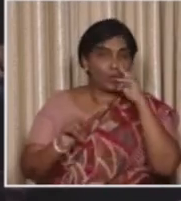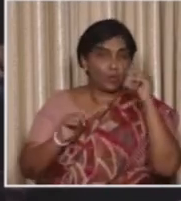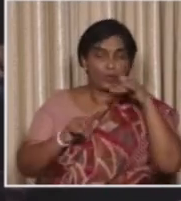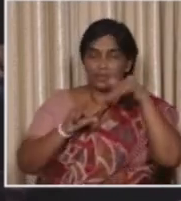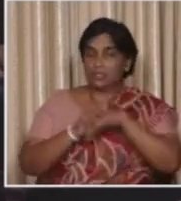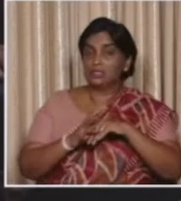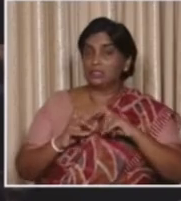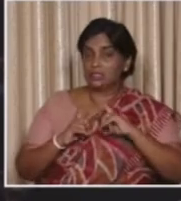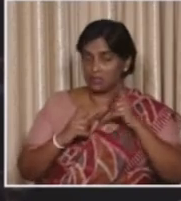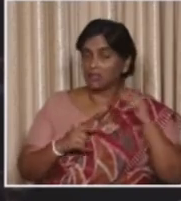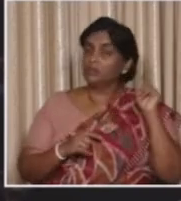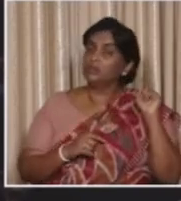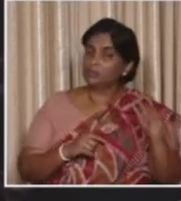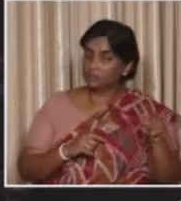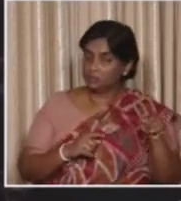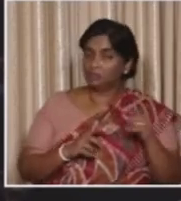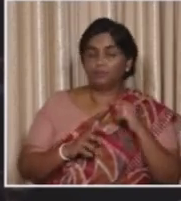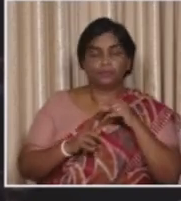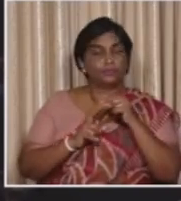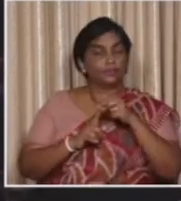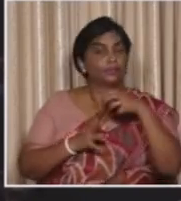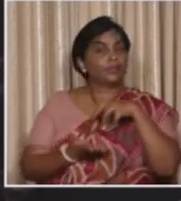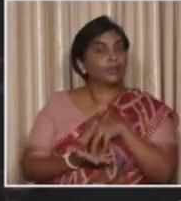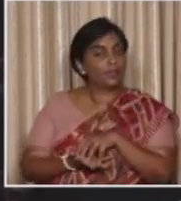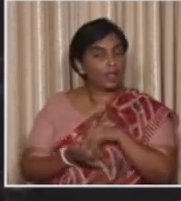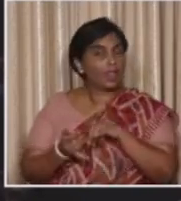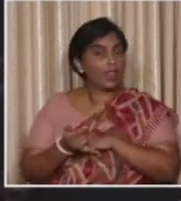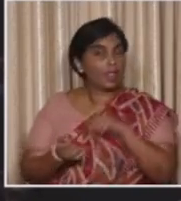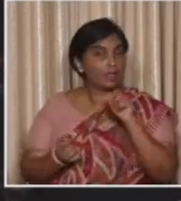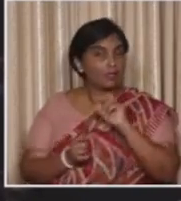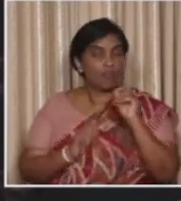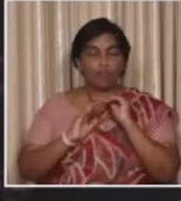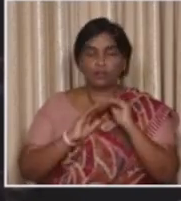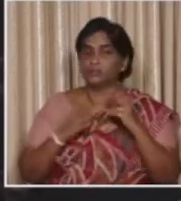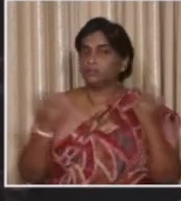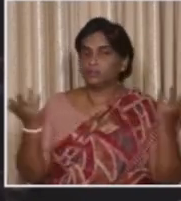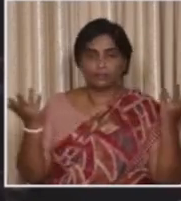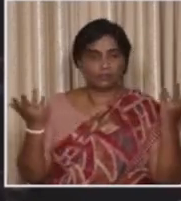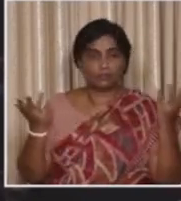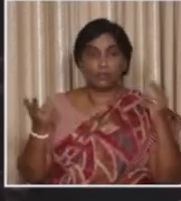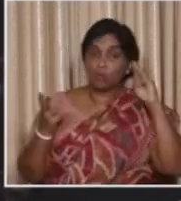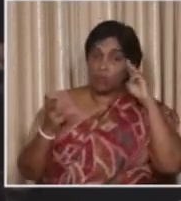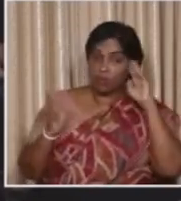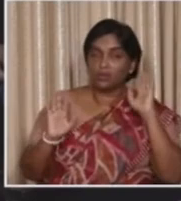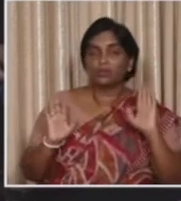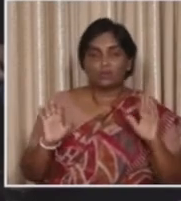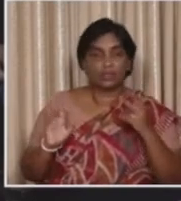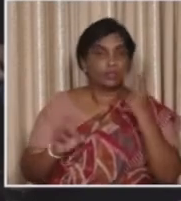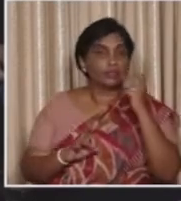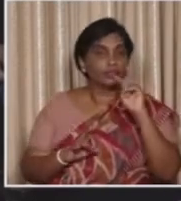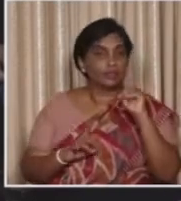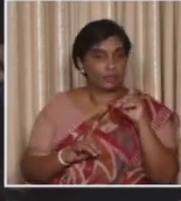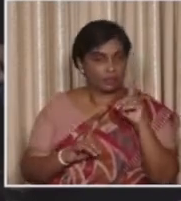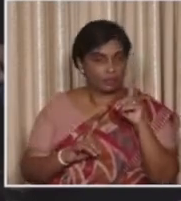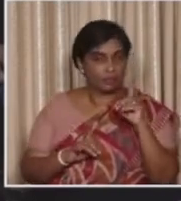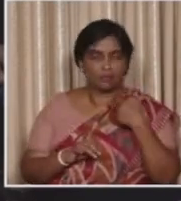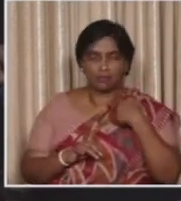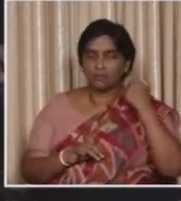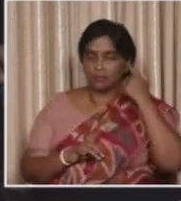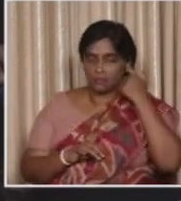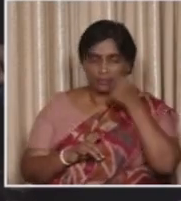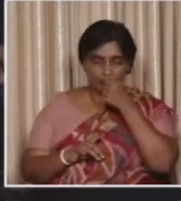වෙනවා. හැබැයි ප්‍රාදේශීය ලේකම් කාර්යාල නැහැ. පොරොන්දු වුණා 2021 මට